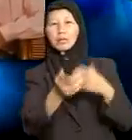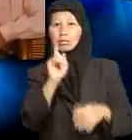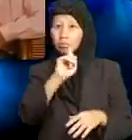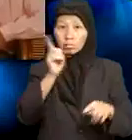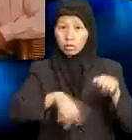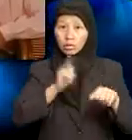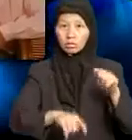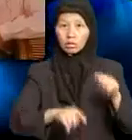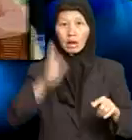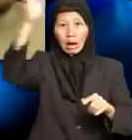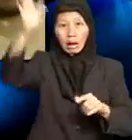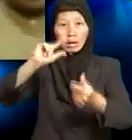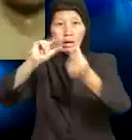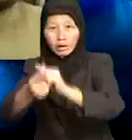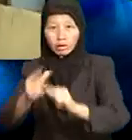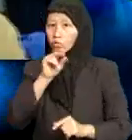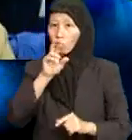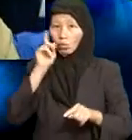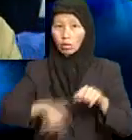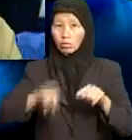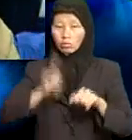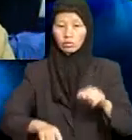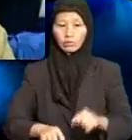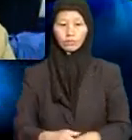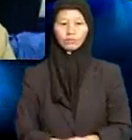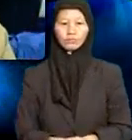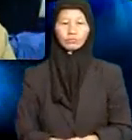qada pada masa akan datang. Berkaitan dengan qada,